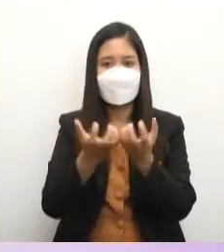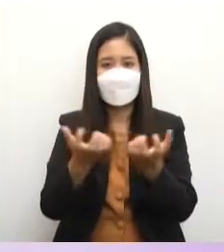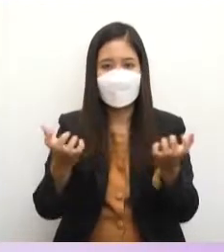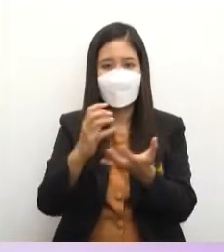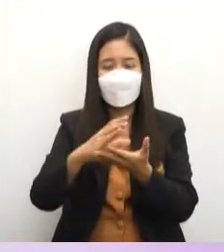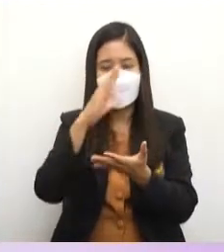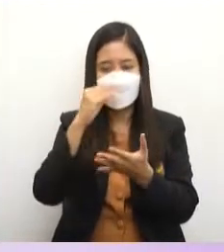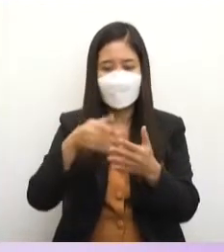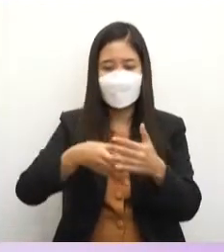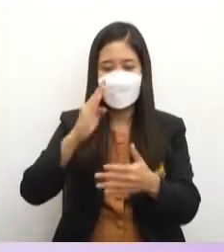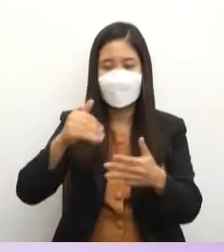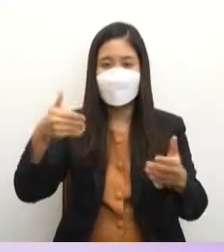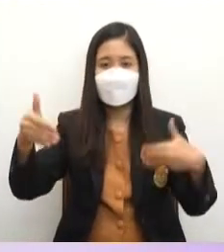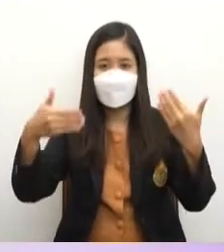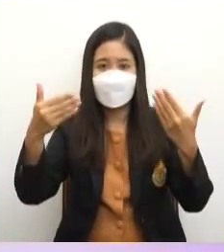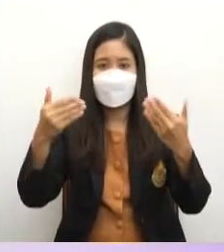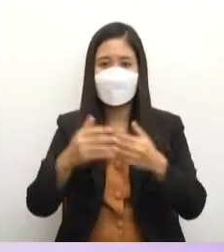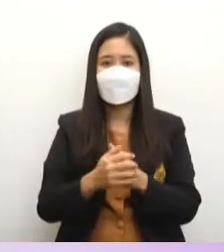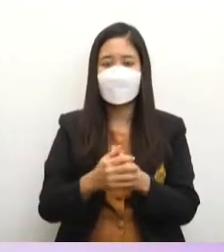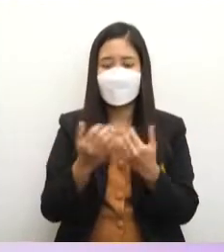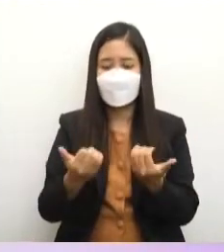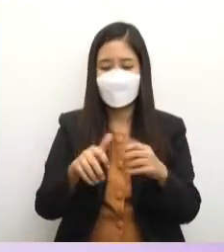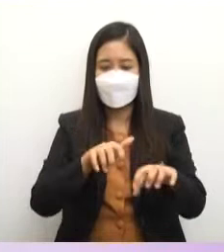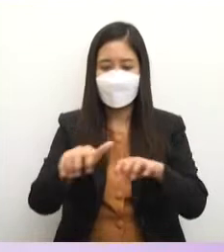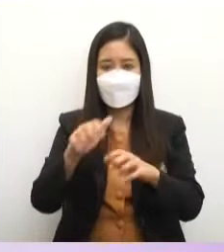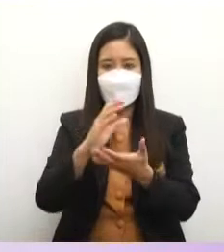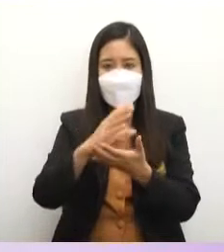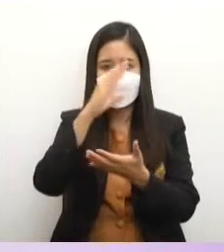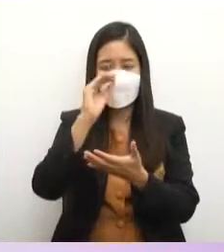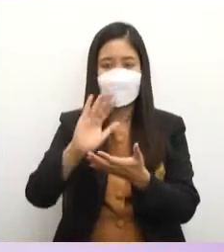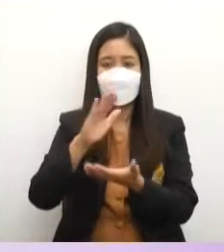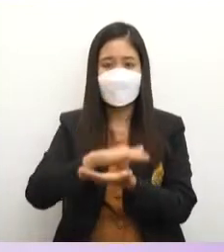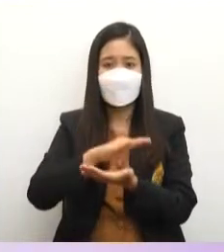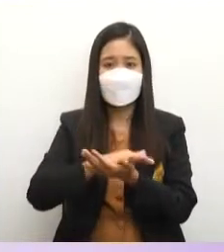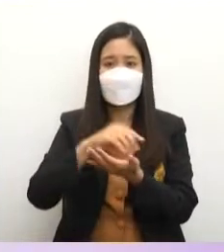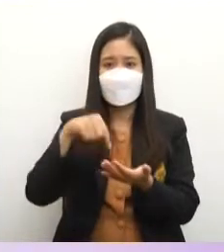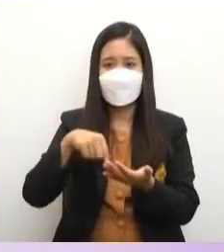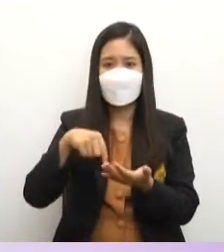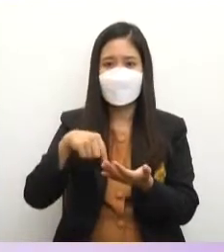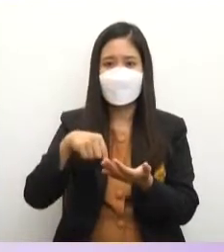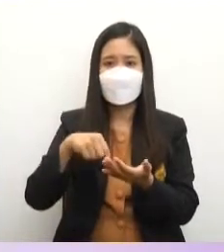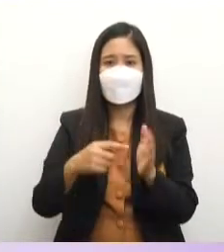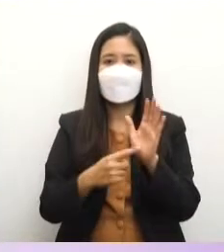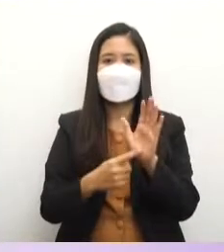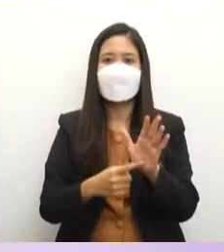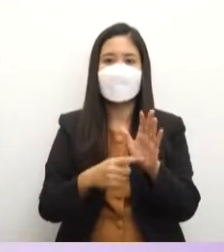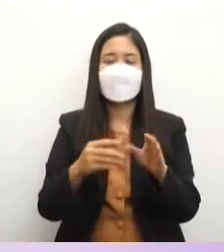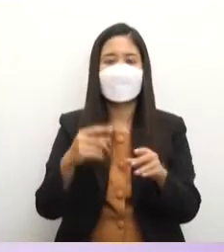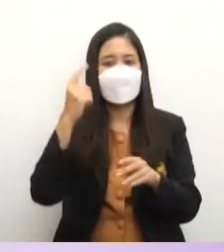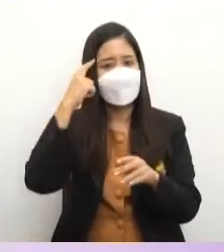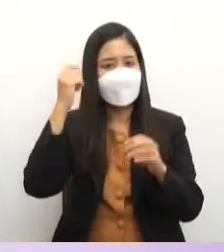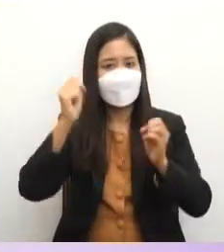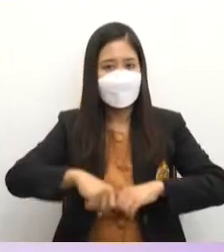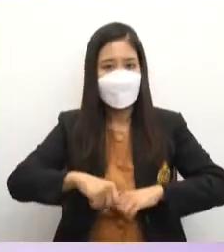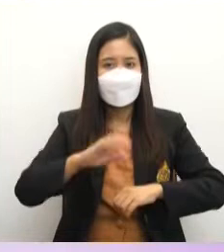างๆนอกจากนี้ในการจัดการเรียนรู้ของโรงเรียนล่องแพวิทยาจะมีวิธีการส่งเสริมความรู้ความสามารถและคุณลัก